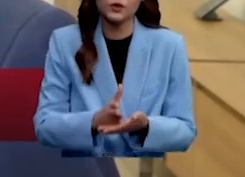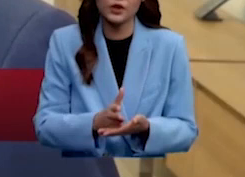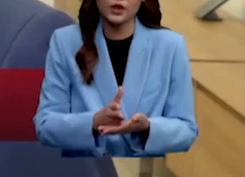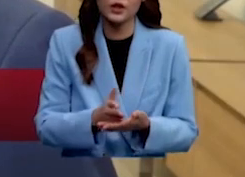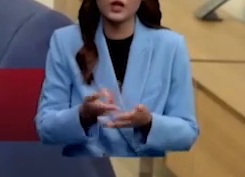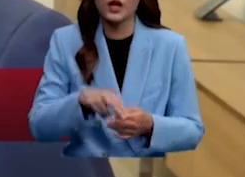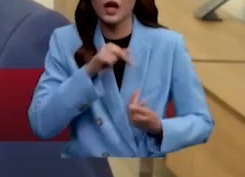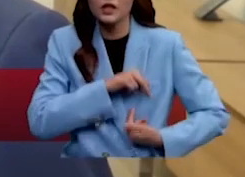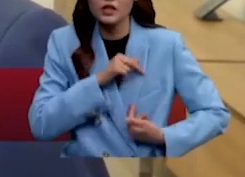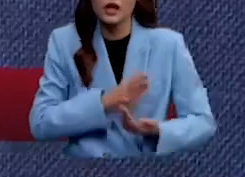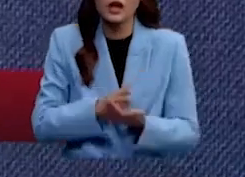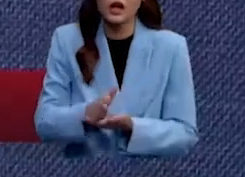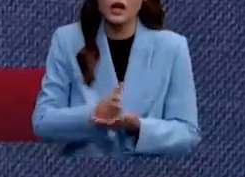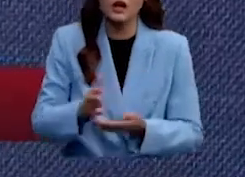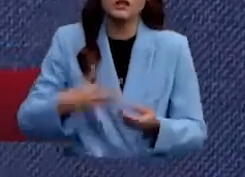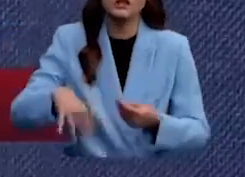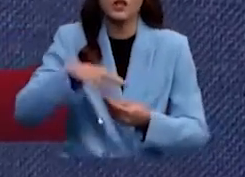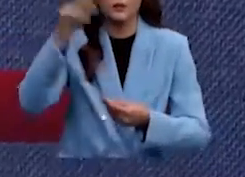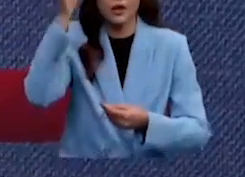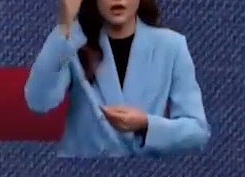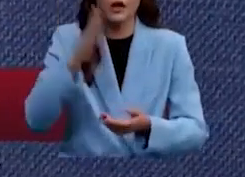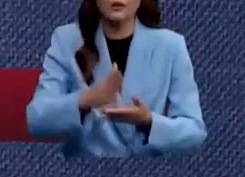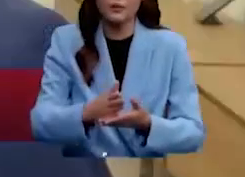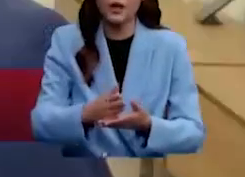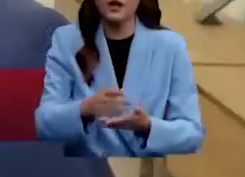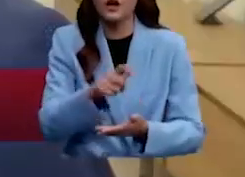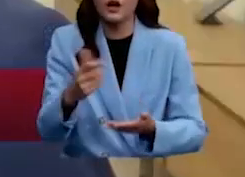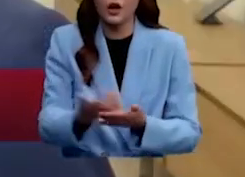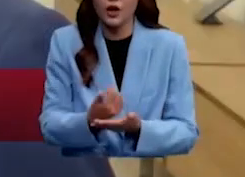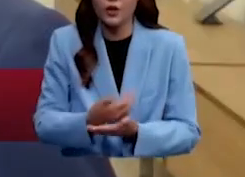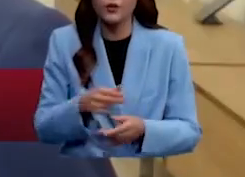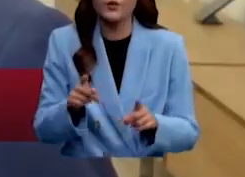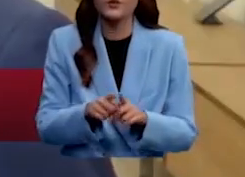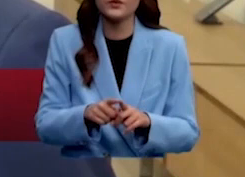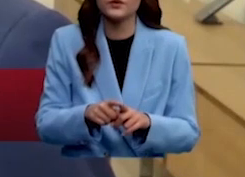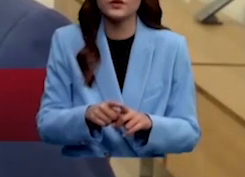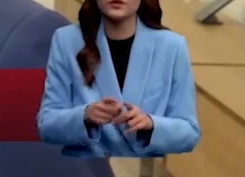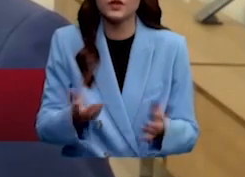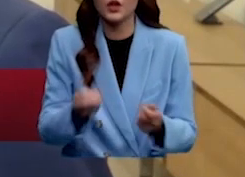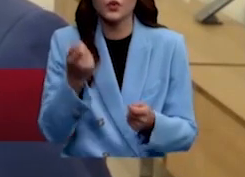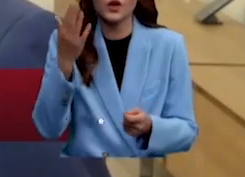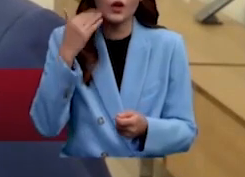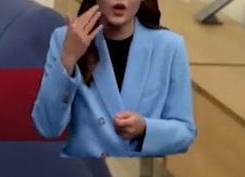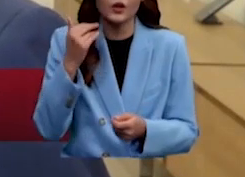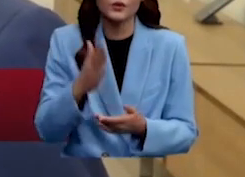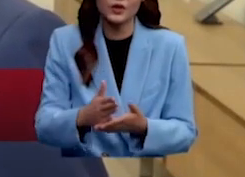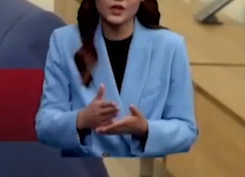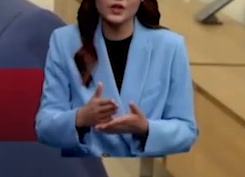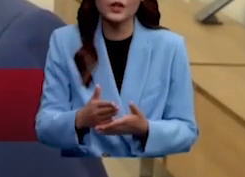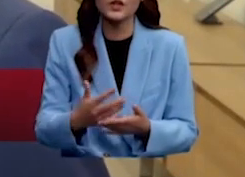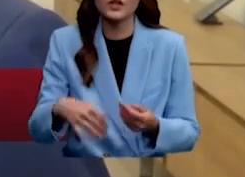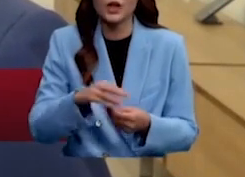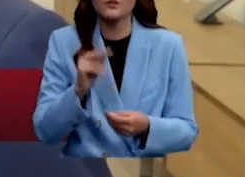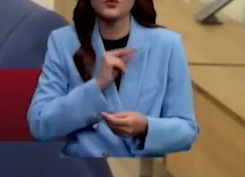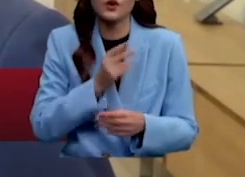Сол еңбегіменен осы дәрежеге жетіп отырмыз. Әр нәрсенің өзінің ауыртпашылығы болады, соны кішкене жеңе білу керек енді. Иә, әрине жұмыс